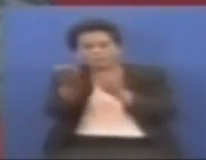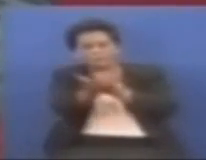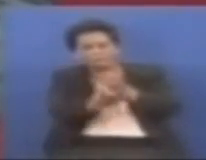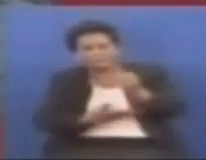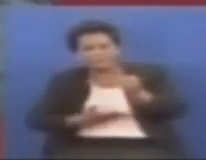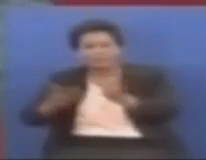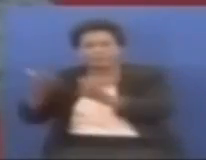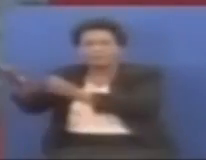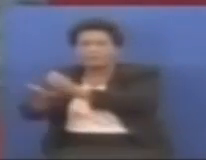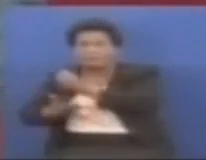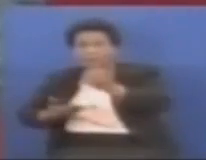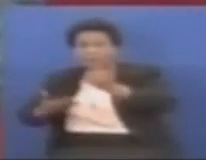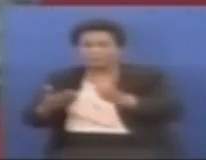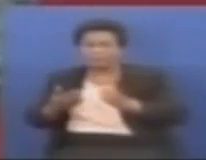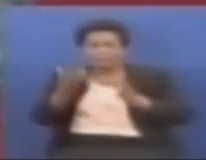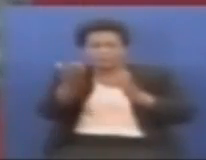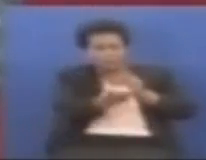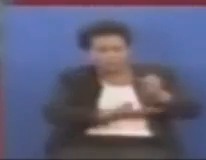hilo?